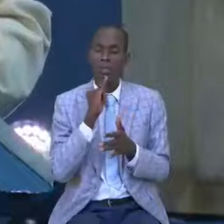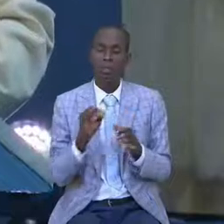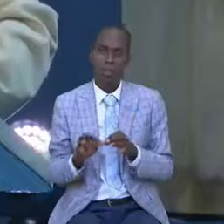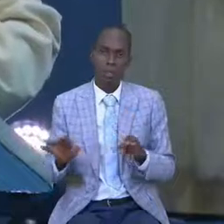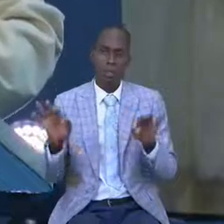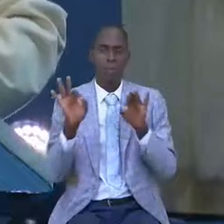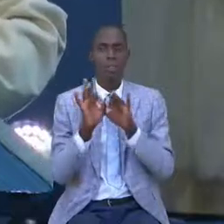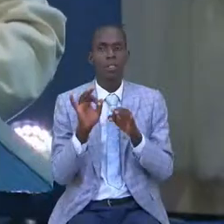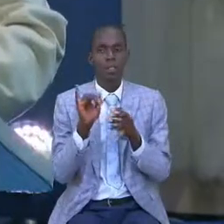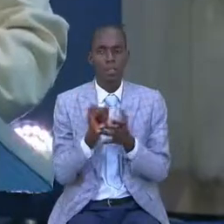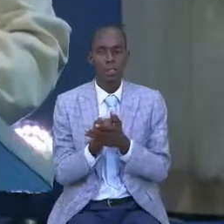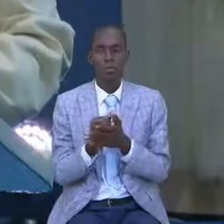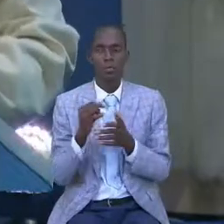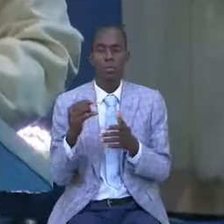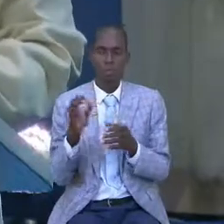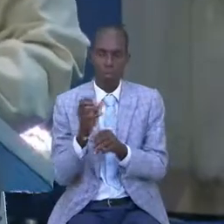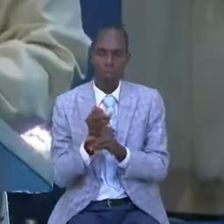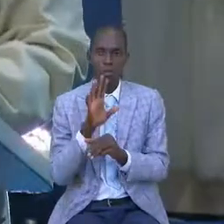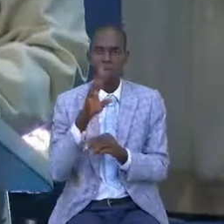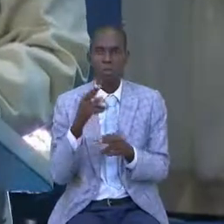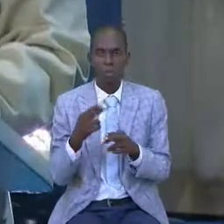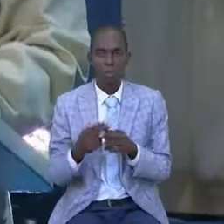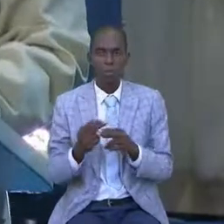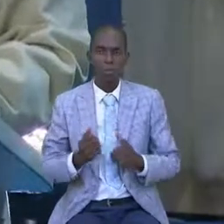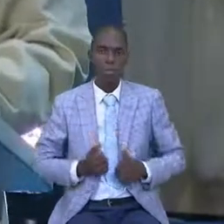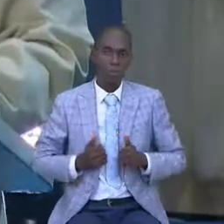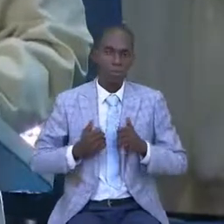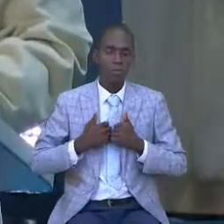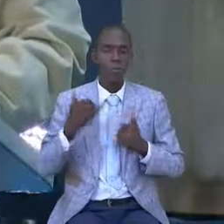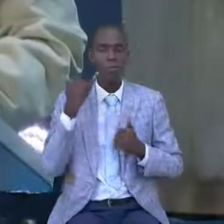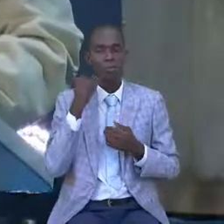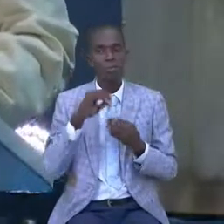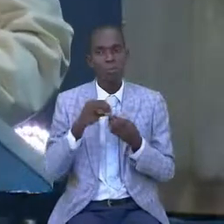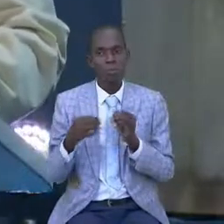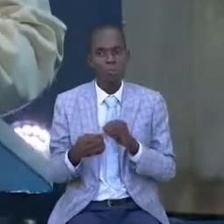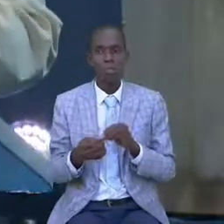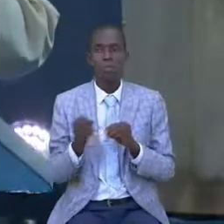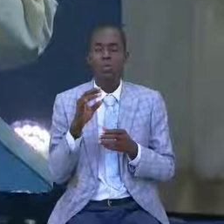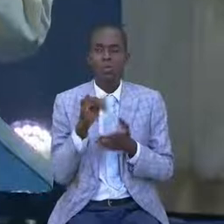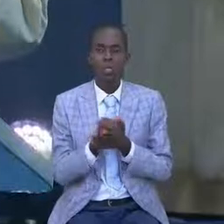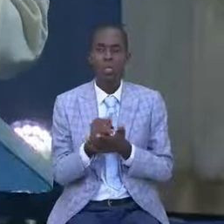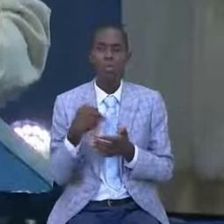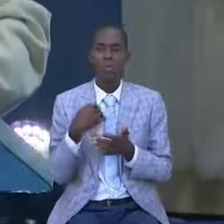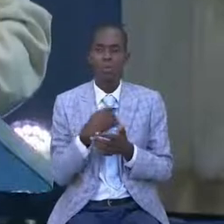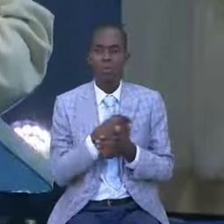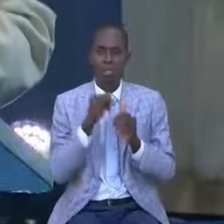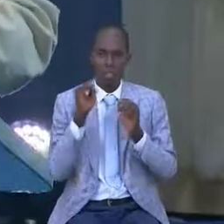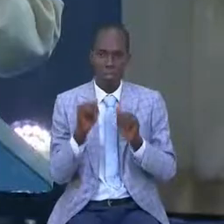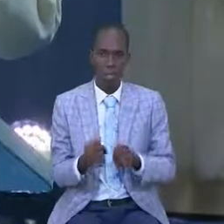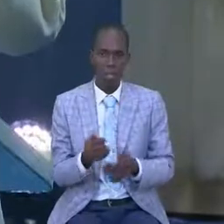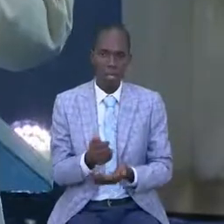Vous qui avez donné votre vieux Seigneur, identifiez-vous jusqu'à ce